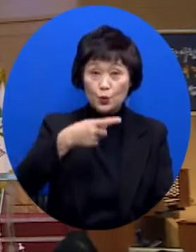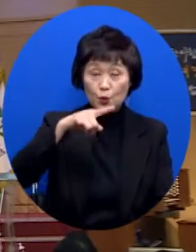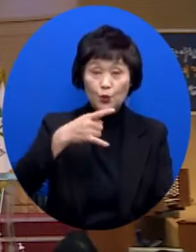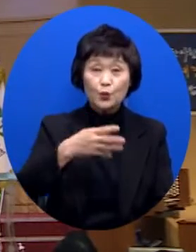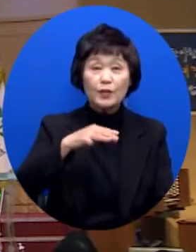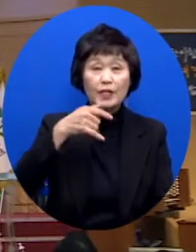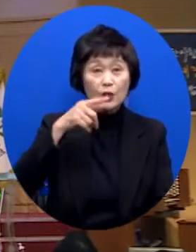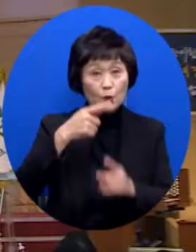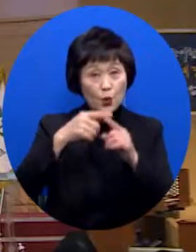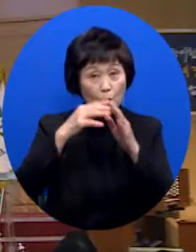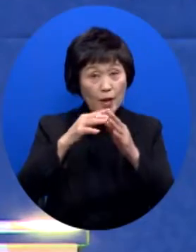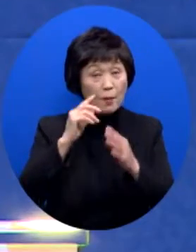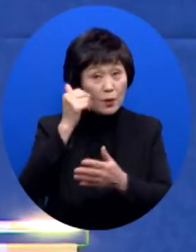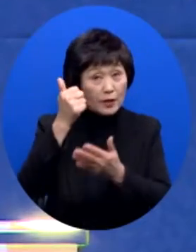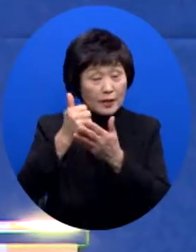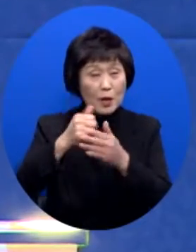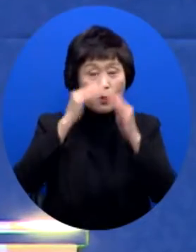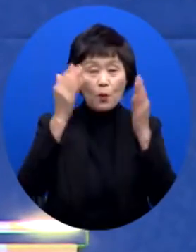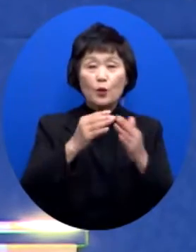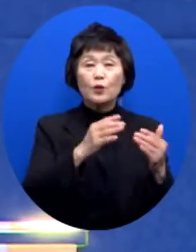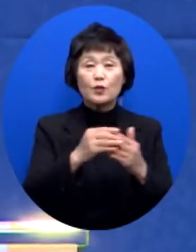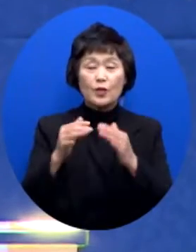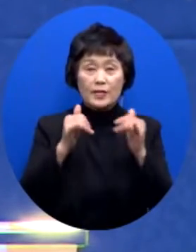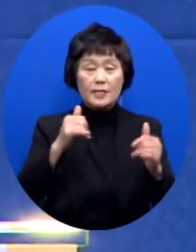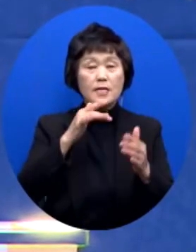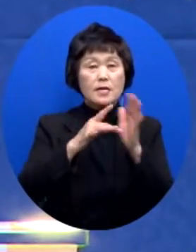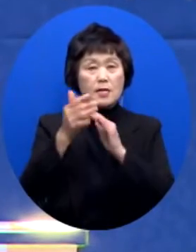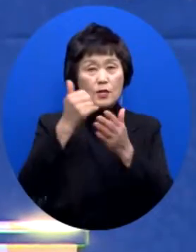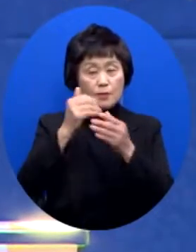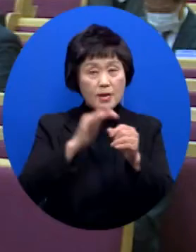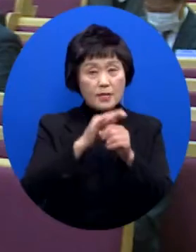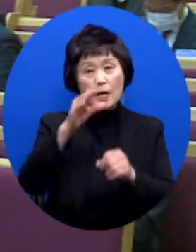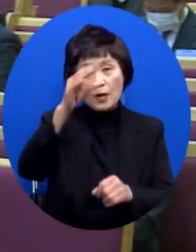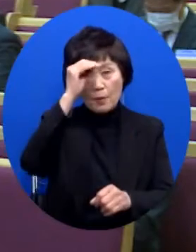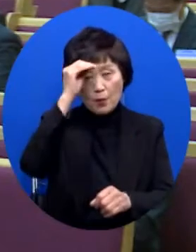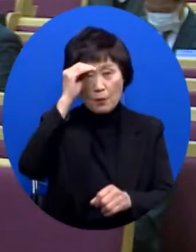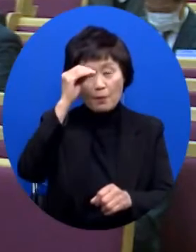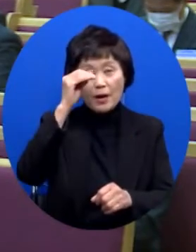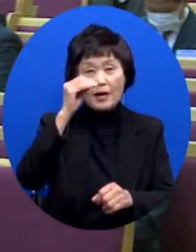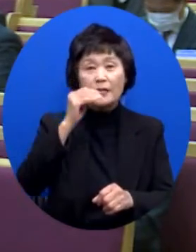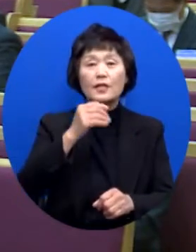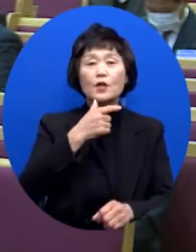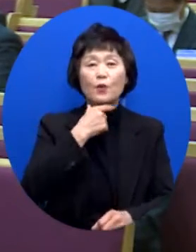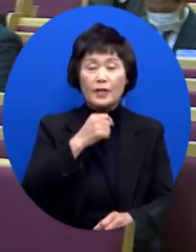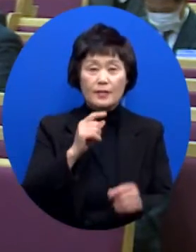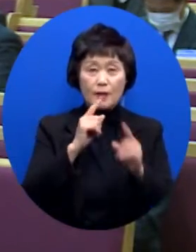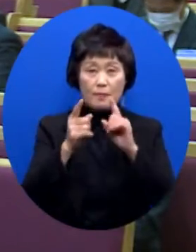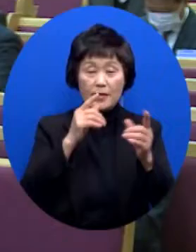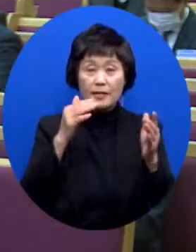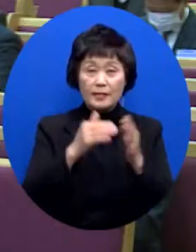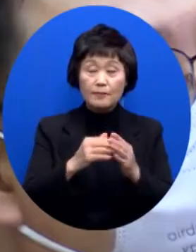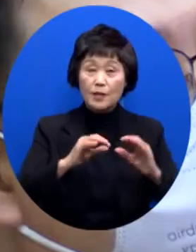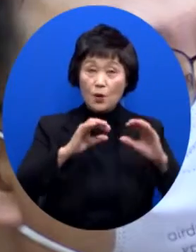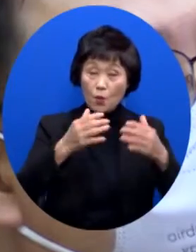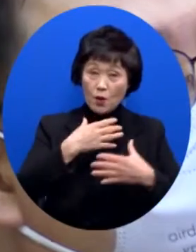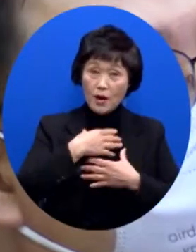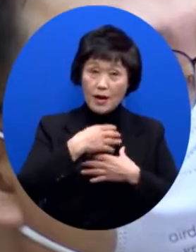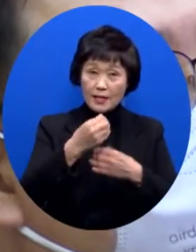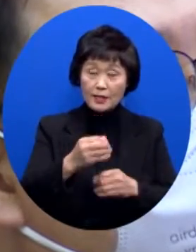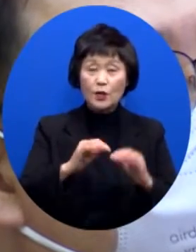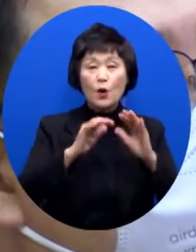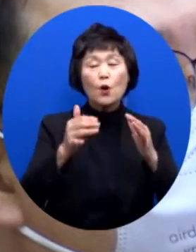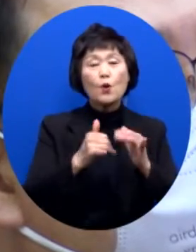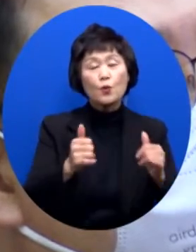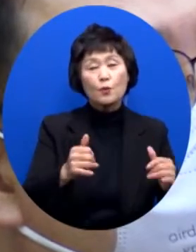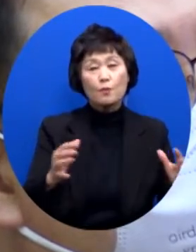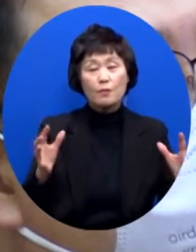지도자는 예수님의 사랑을 본받아 우리 나라를 올바르게 세워 주길 바란다 고 말했습니다 이어 국가 안전과 국민화합